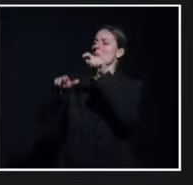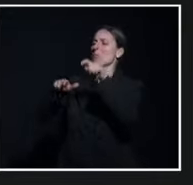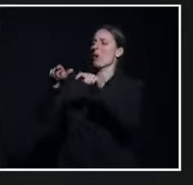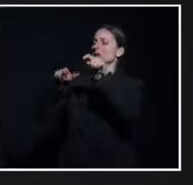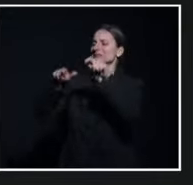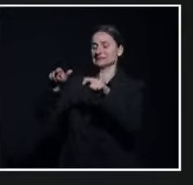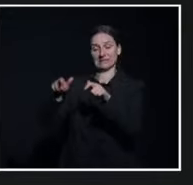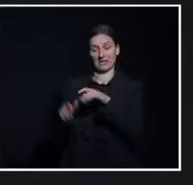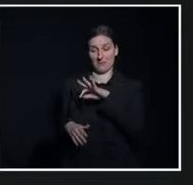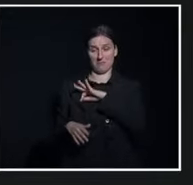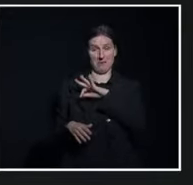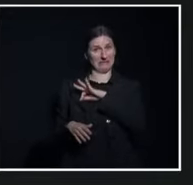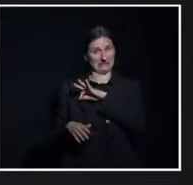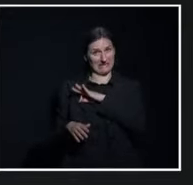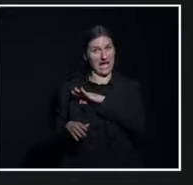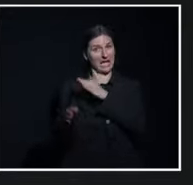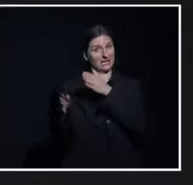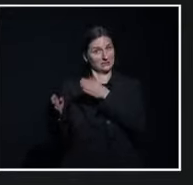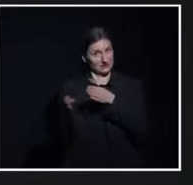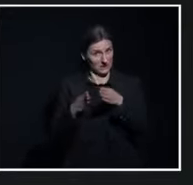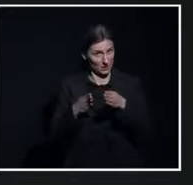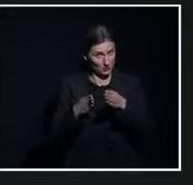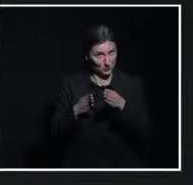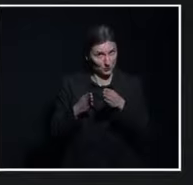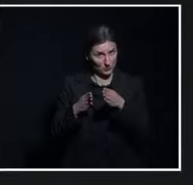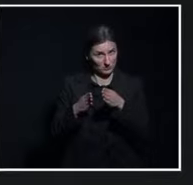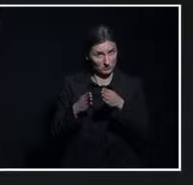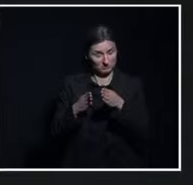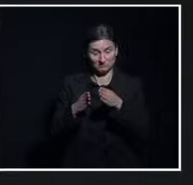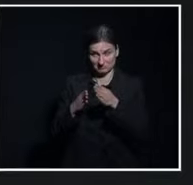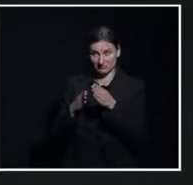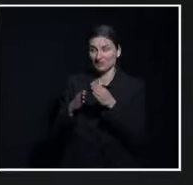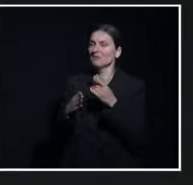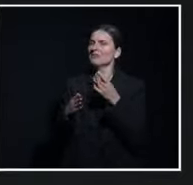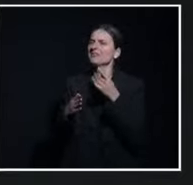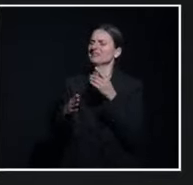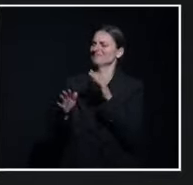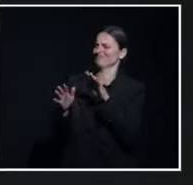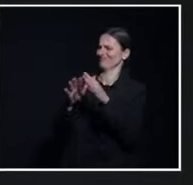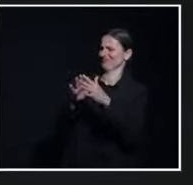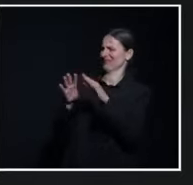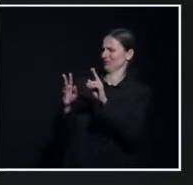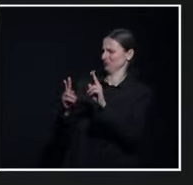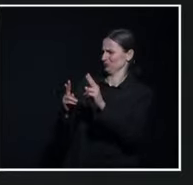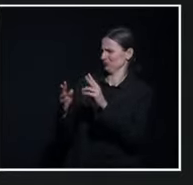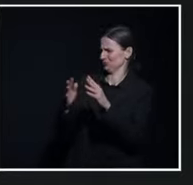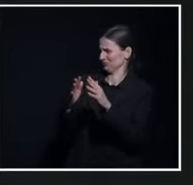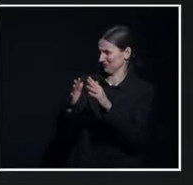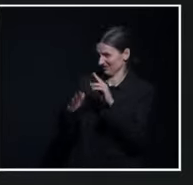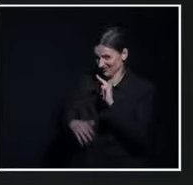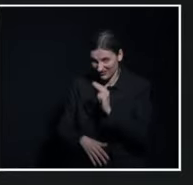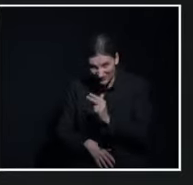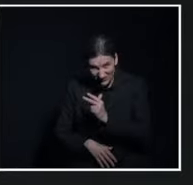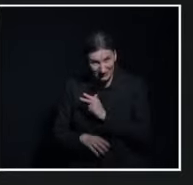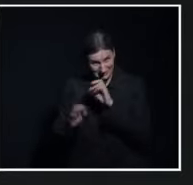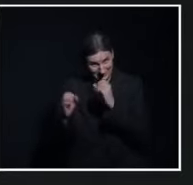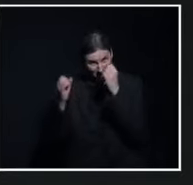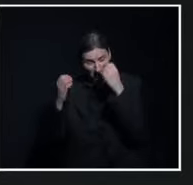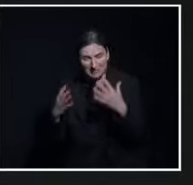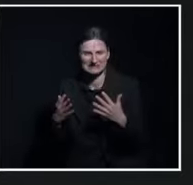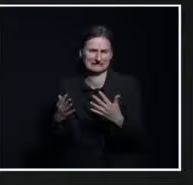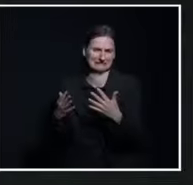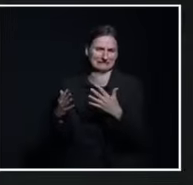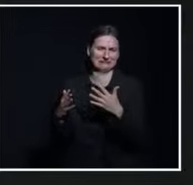unseren seriösen politischen Parteien und ihren Repräsentanten auswächst zu manifestem